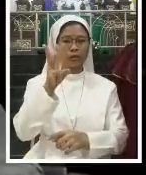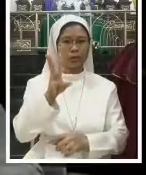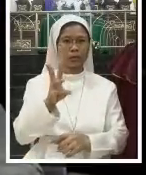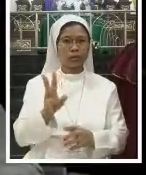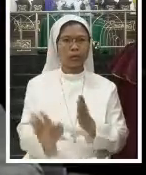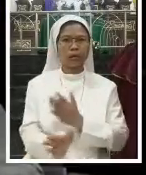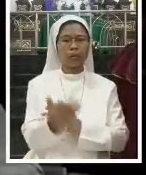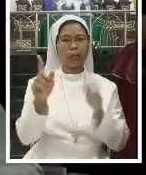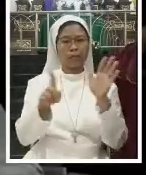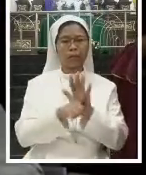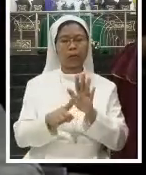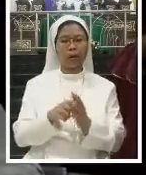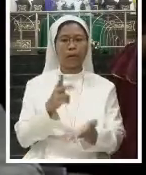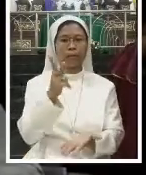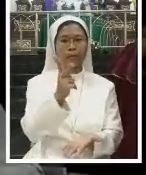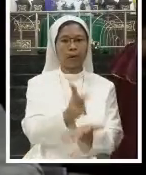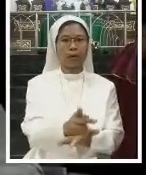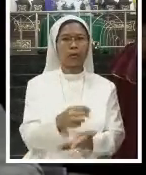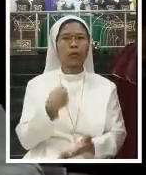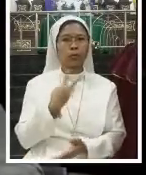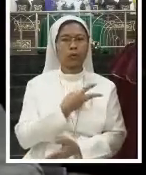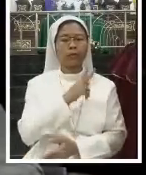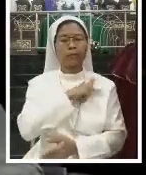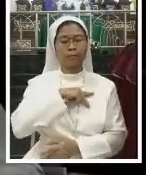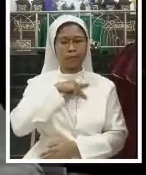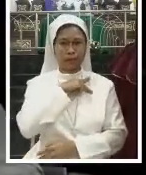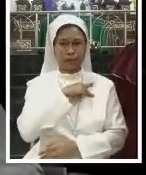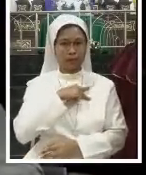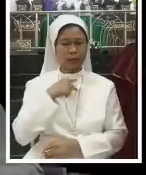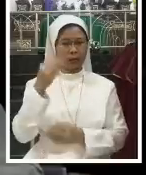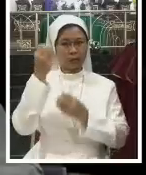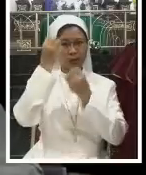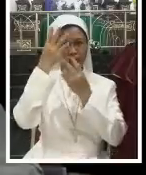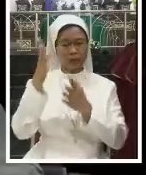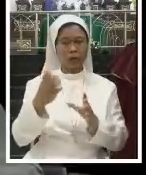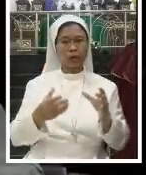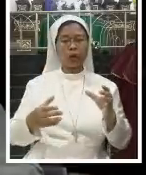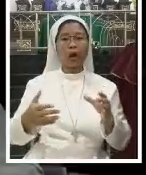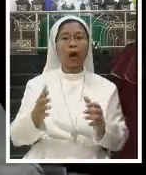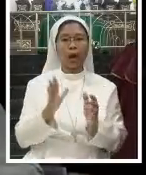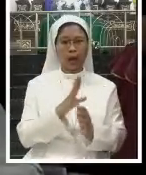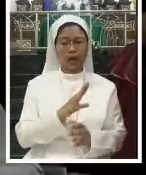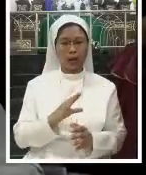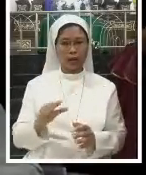Hagad po niya mo ang sa indong pag-intiende asin kooperasyon.